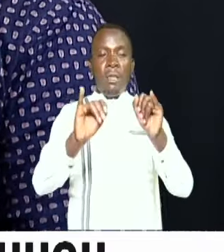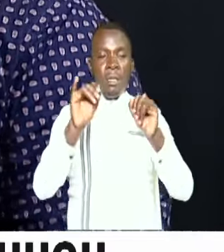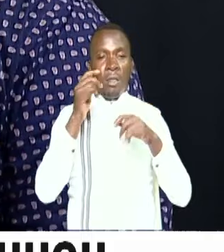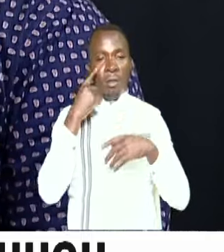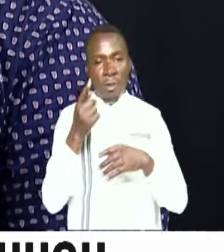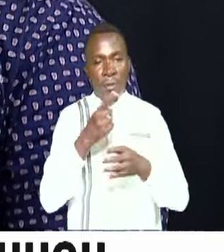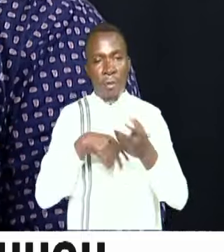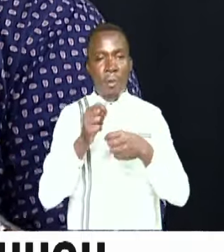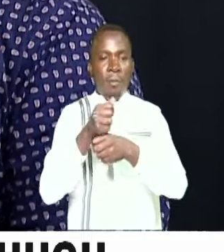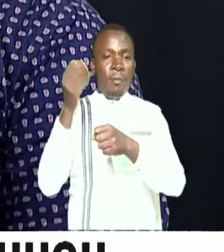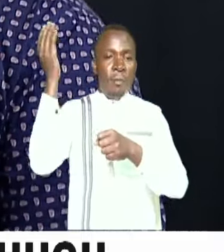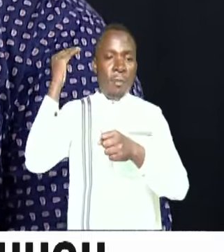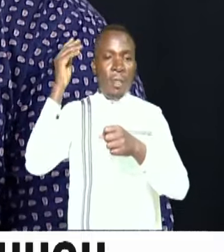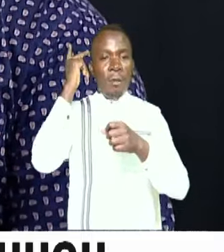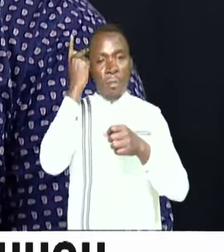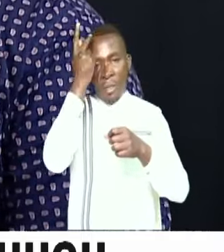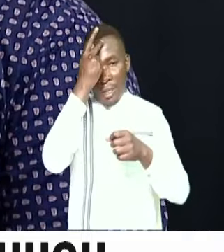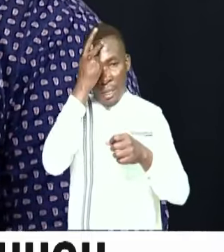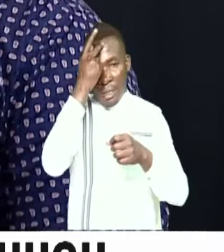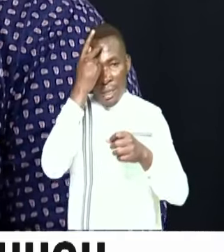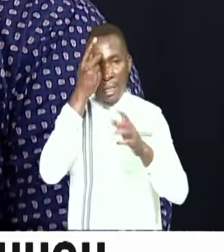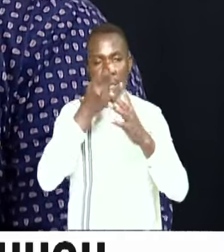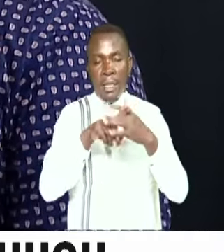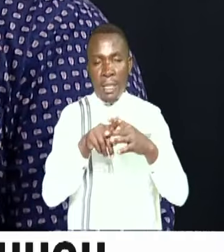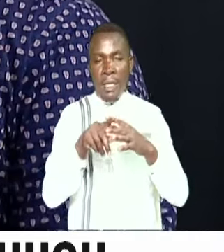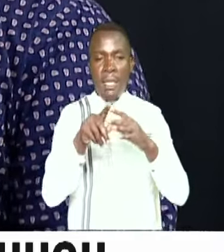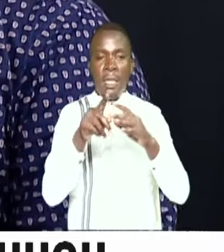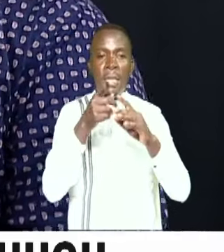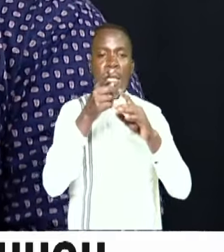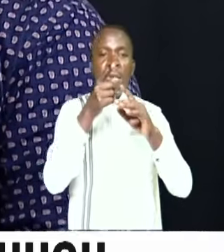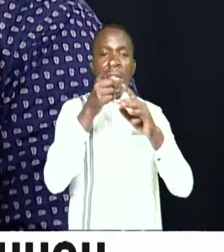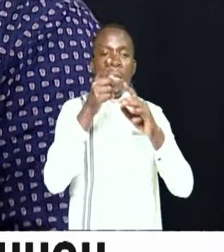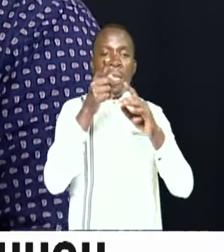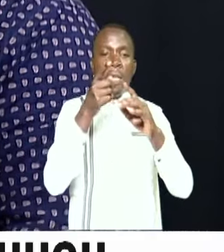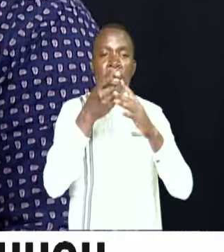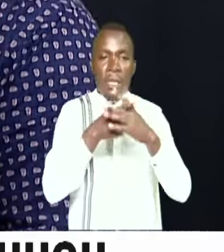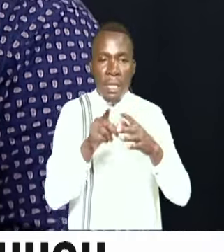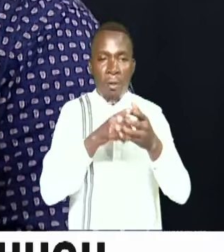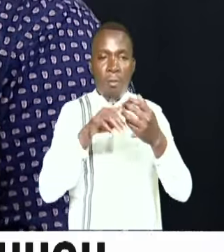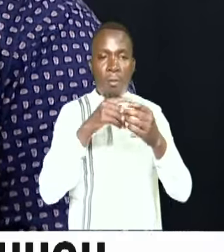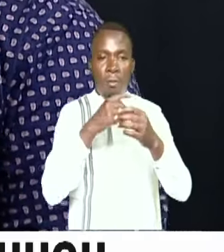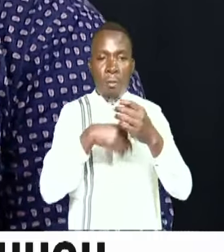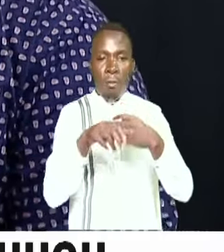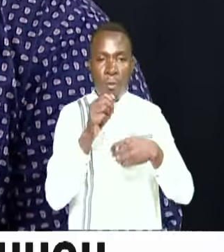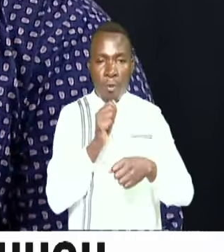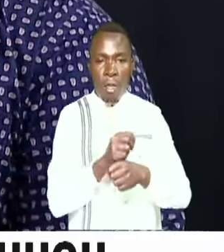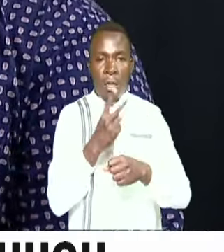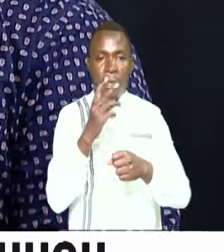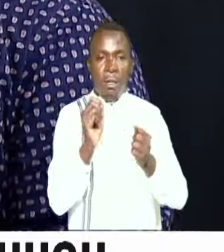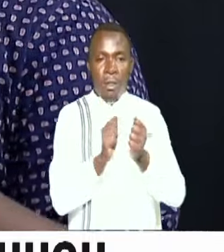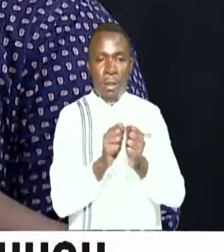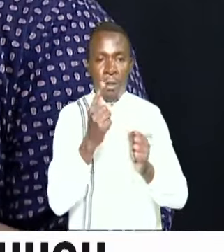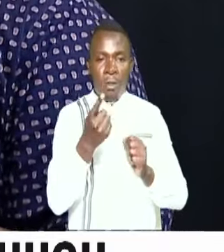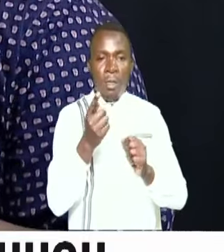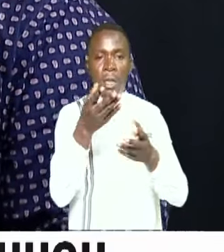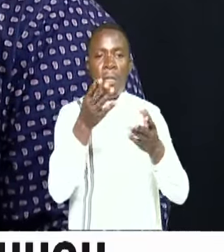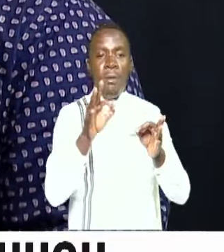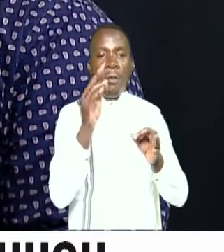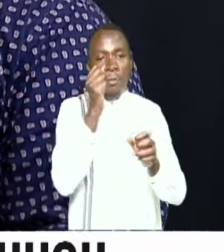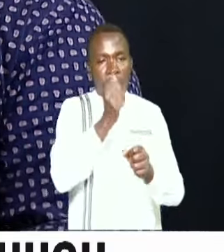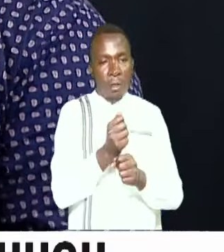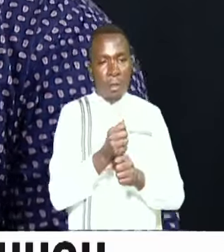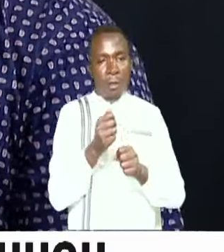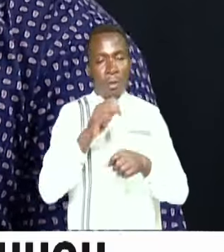twareba politike yabanje yaheraga muri 2011 ubona ko hari cyakozwe inganda zagiye zikura kandi twese twemeranya ko igihugu yawe gitera